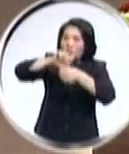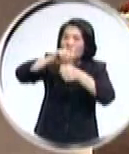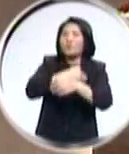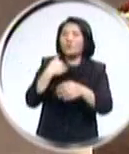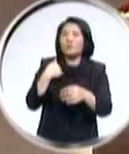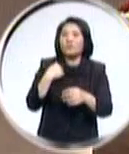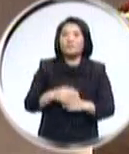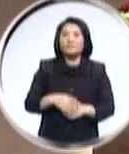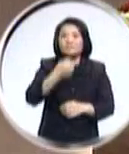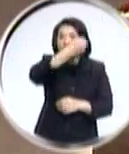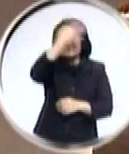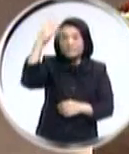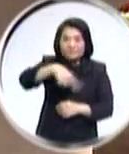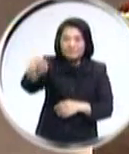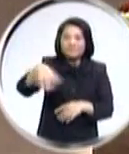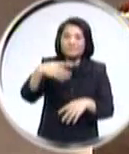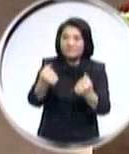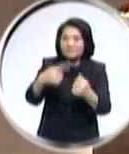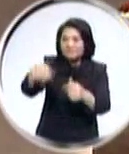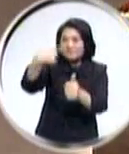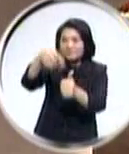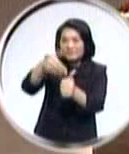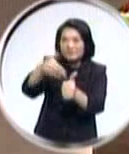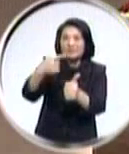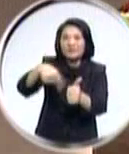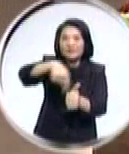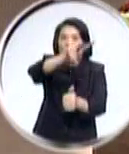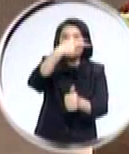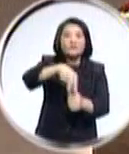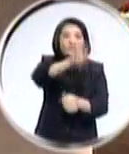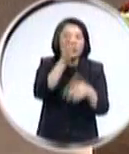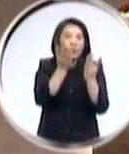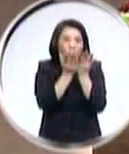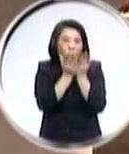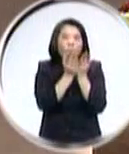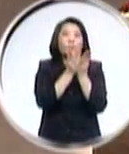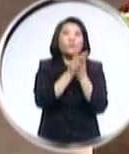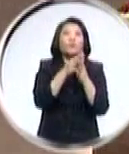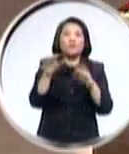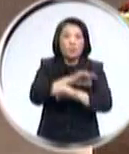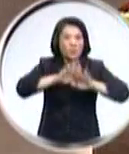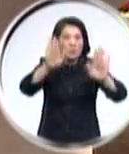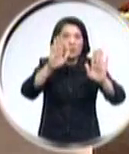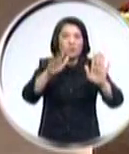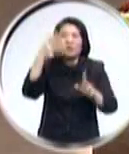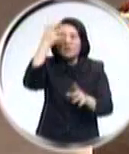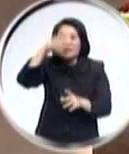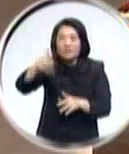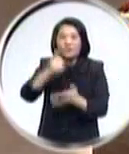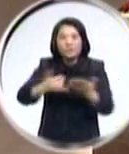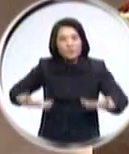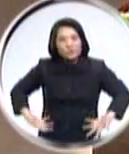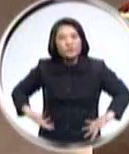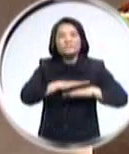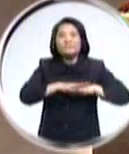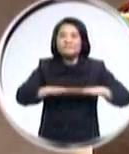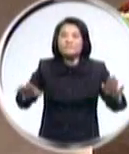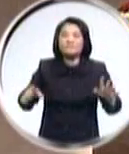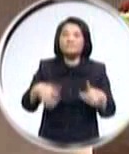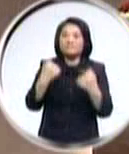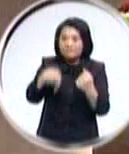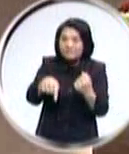年轻人可以在地教育、在地就业、在地发展，老年人可以安心退休，在地